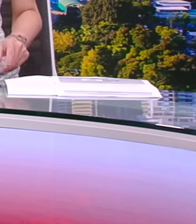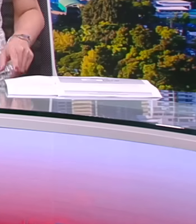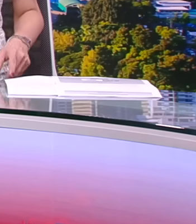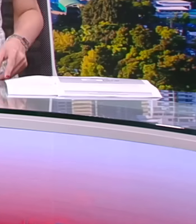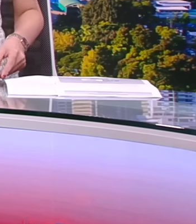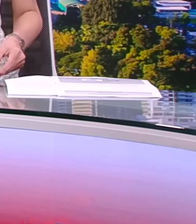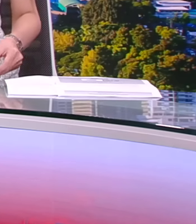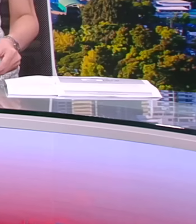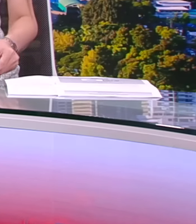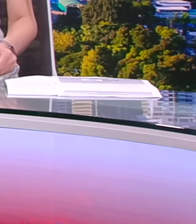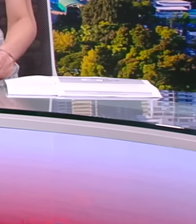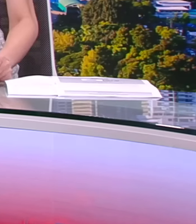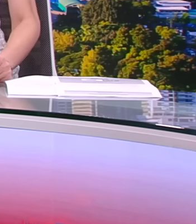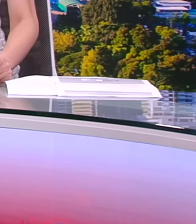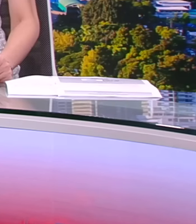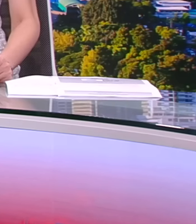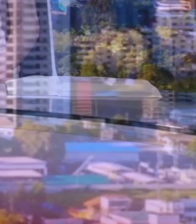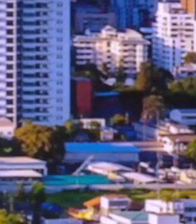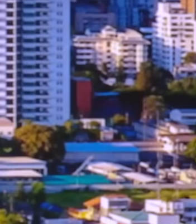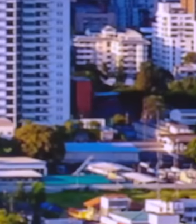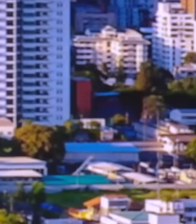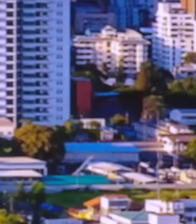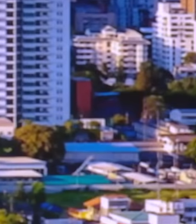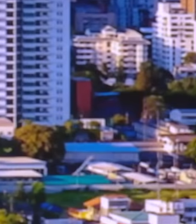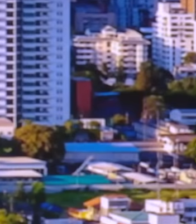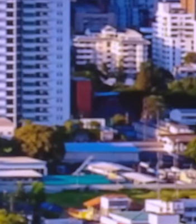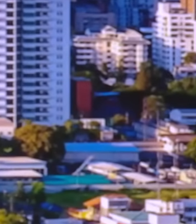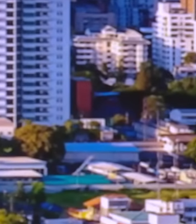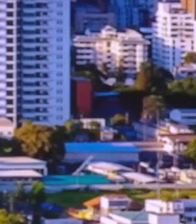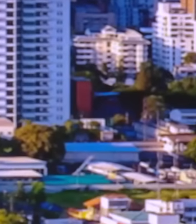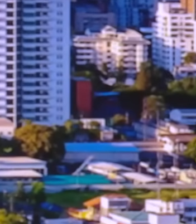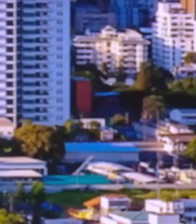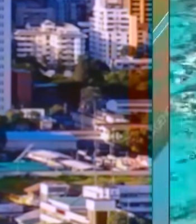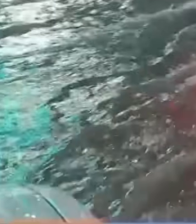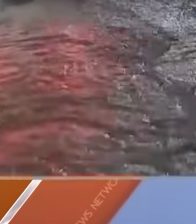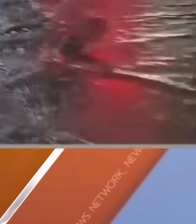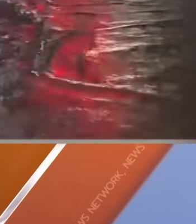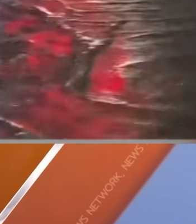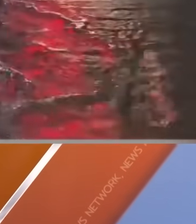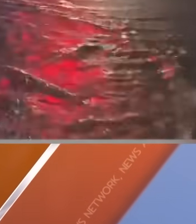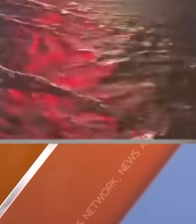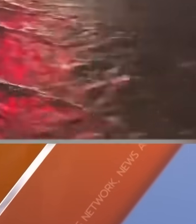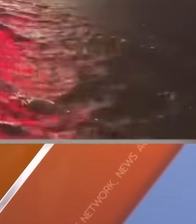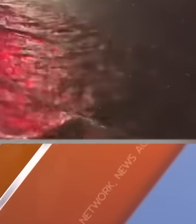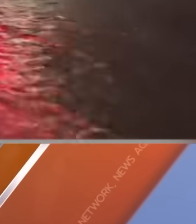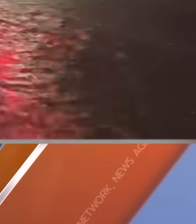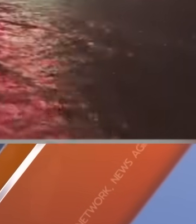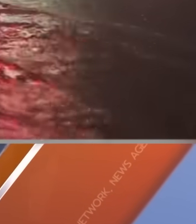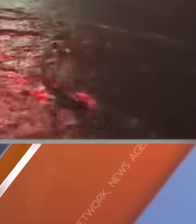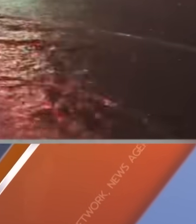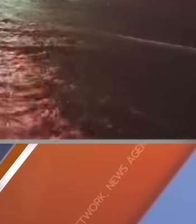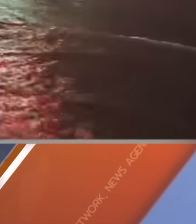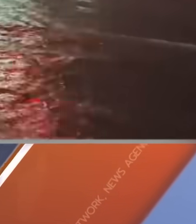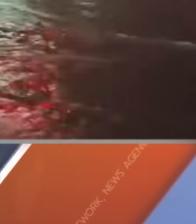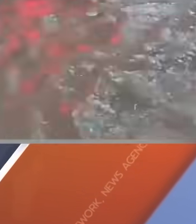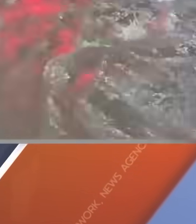บางแห่งนะคะและสำหรับในพื้นที่ภาคเหนือรวมถึงพื้นที่ภาคตะวันออกเฉียงเหนือค่ะฝนจะมากหน่อยประมาณร้อยละ 80ของพื้นที่